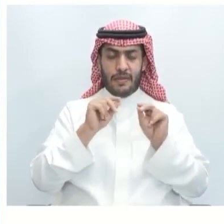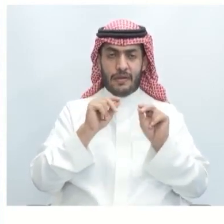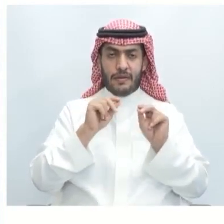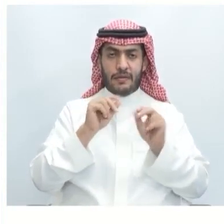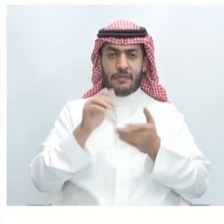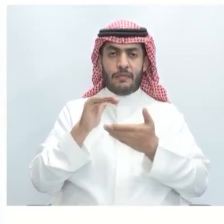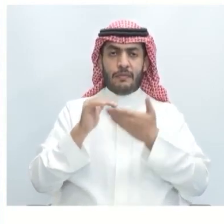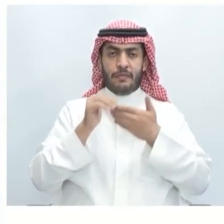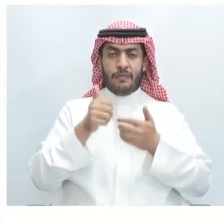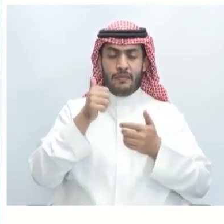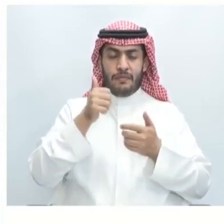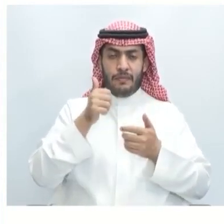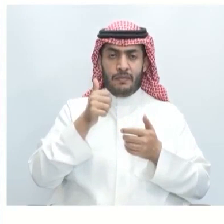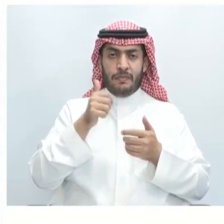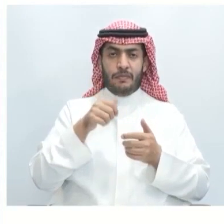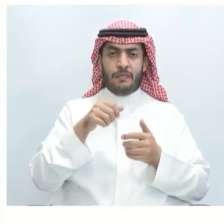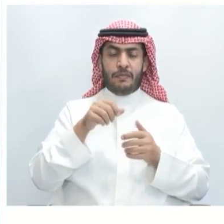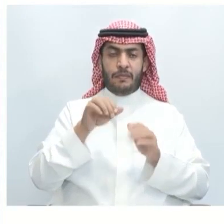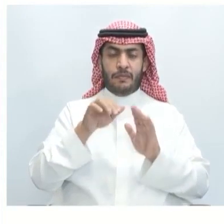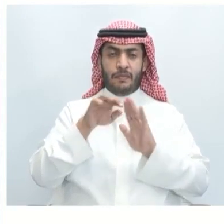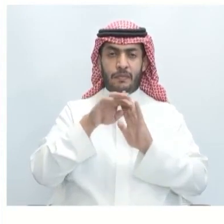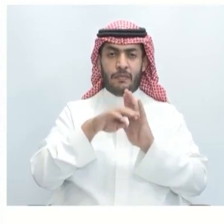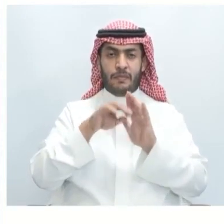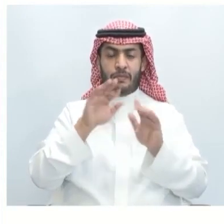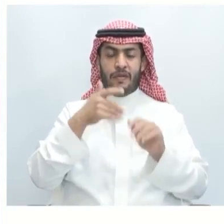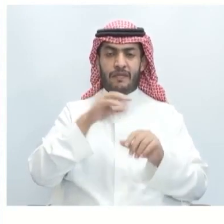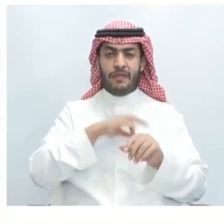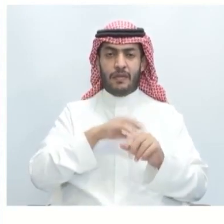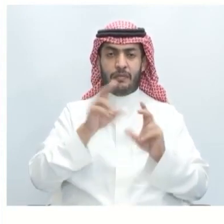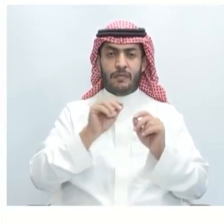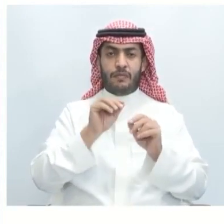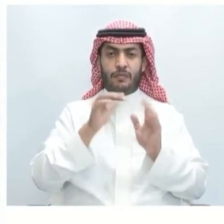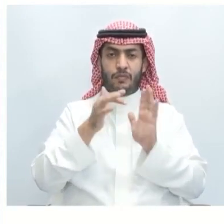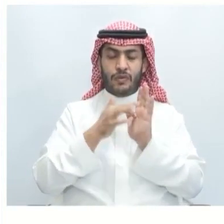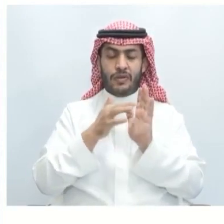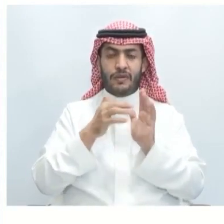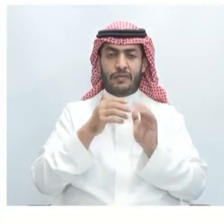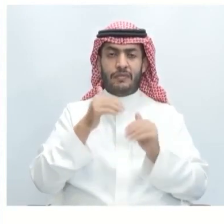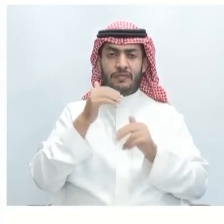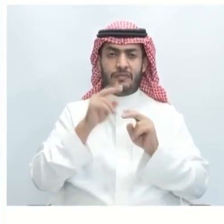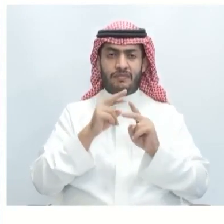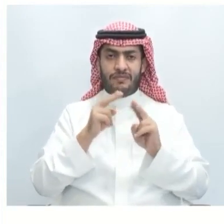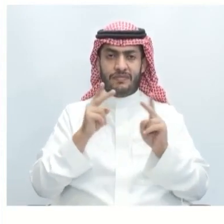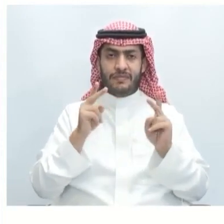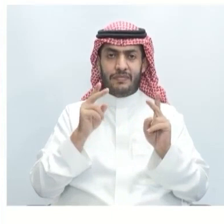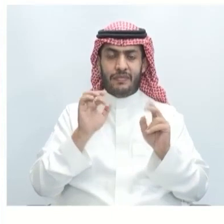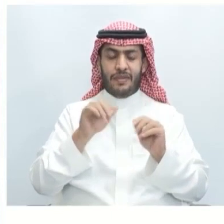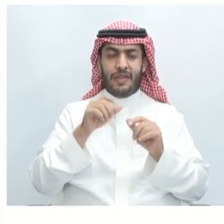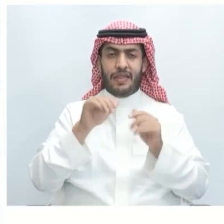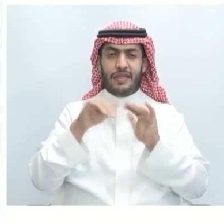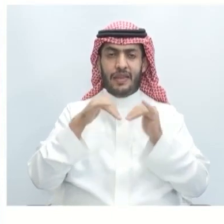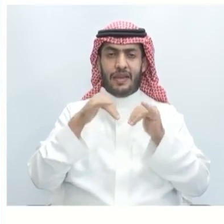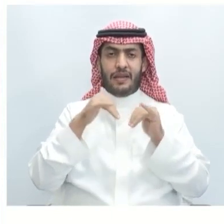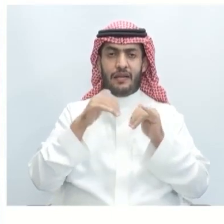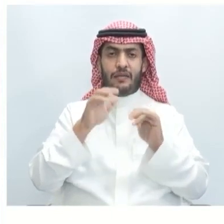يساعدنا في الاكسل هنالك صيغ محدده مسبقا وبالتالي نستفيد منها مثل المتوسط الافرج وغيرها من الدوال التي